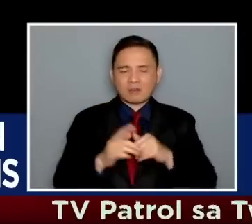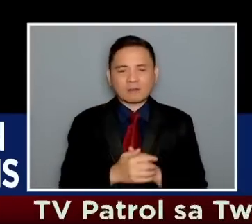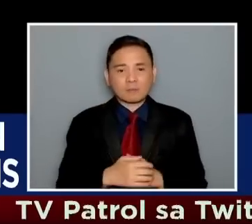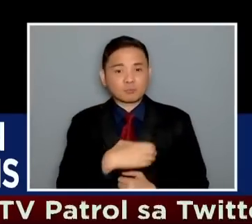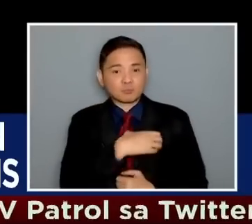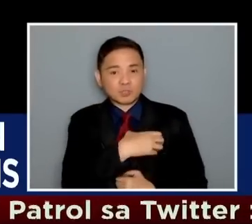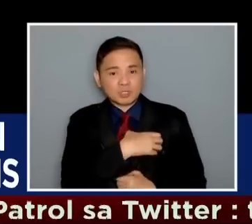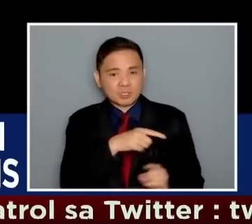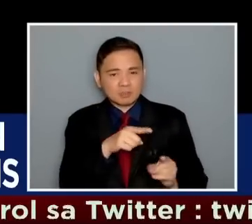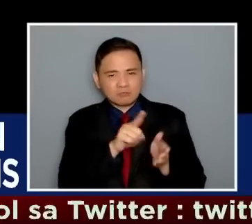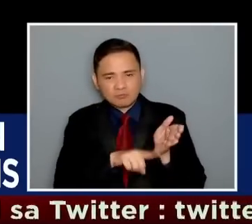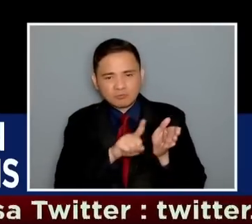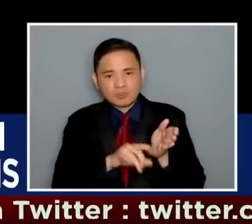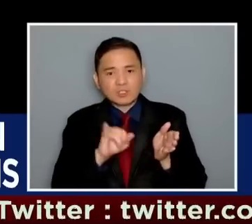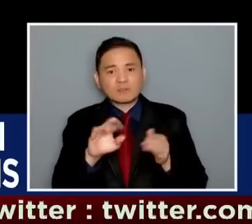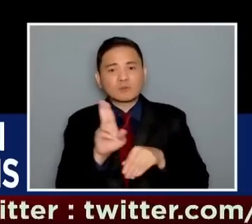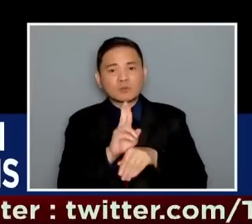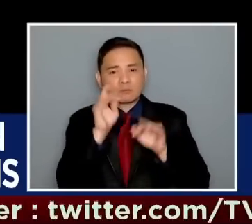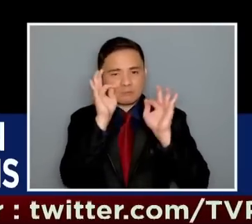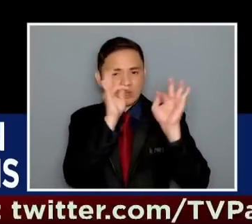ng illegal na droga ang suspect.